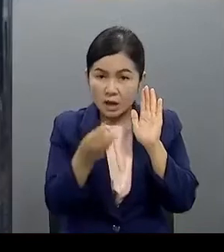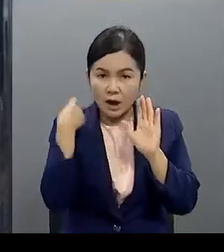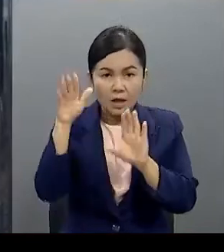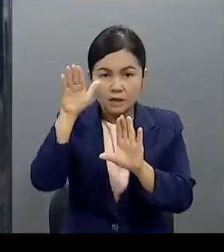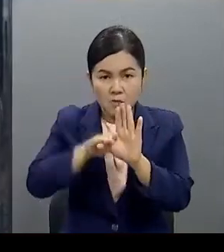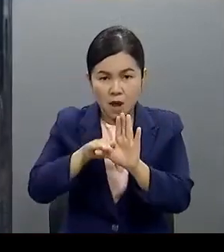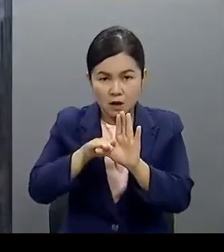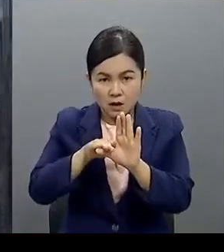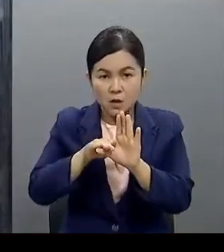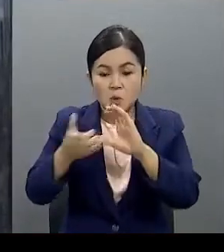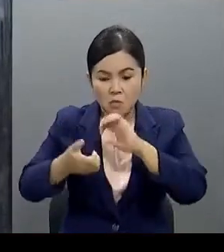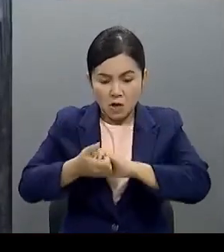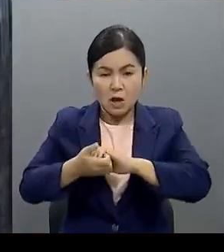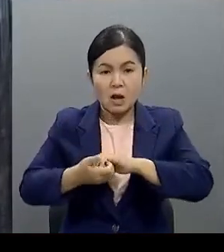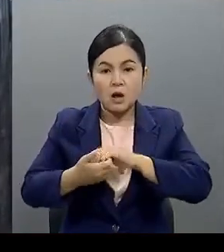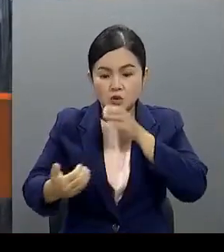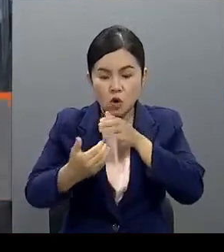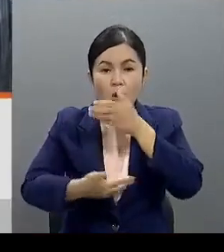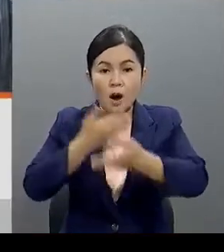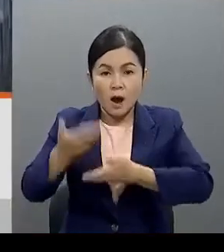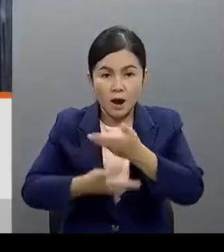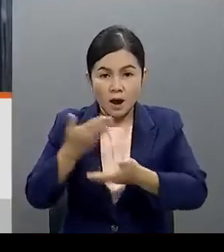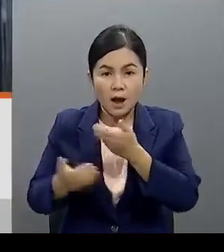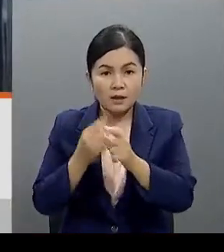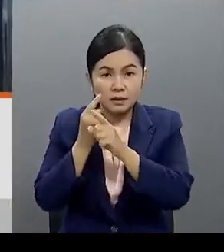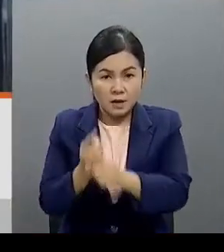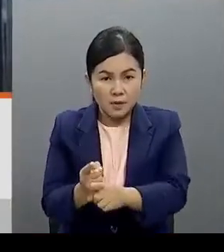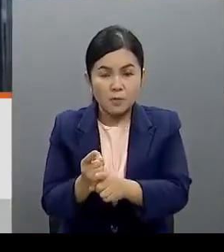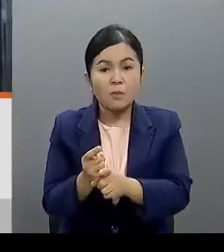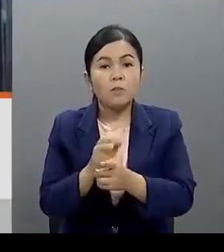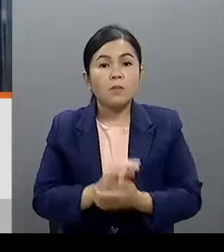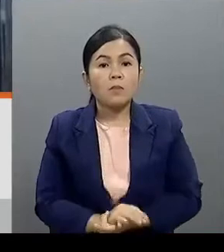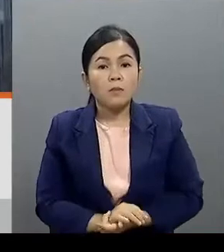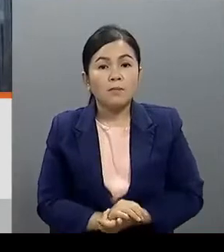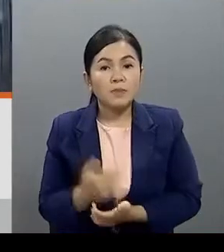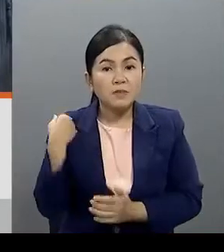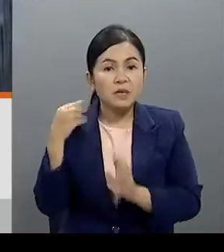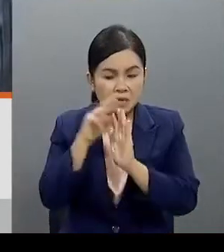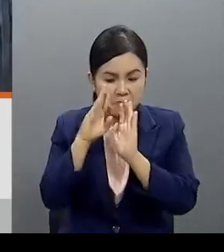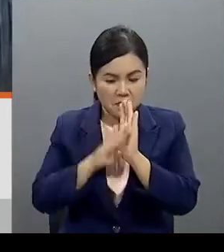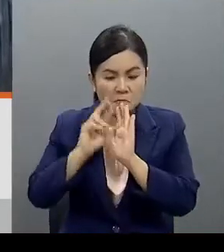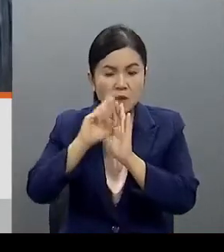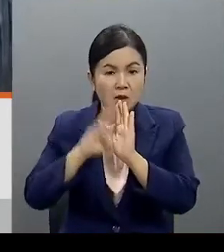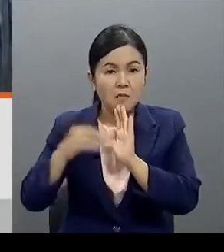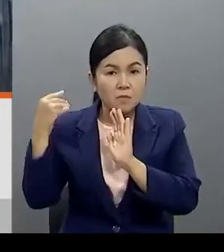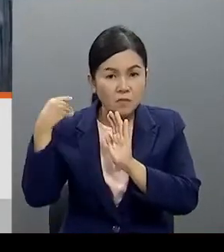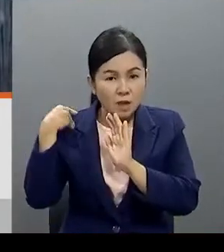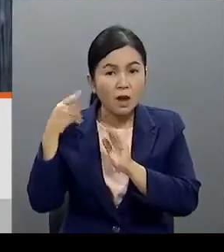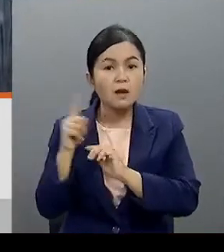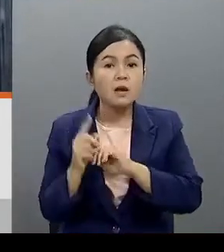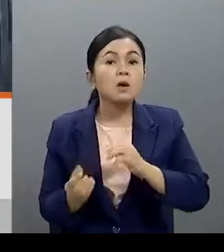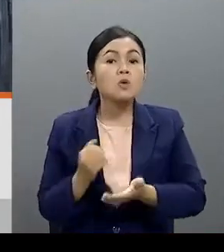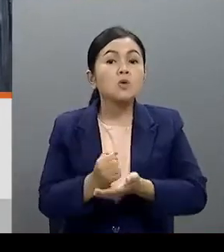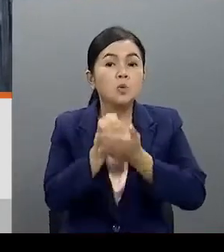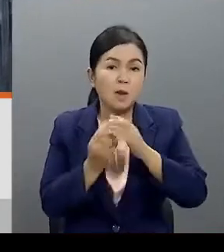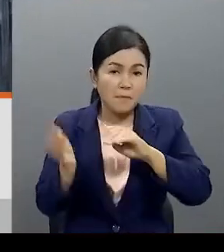องมีการซื้อนำตลาดก็เรียกว่าเพิ่มราคาให้กับเกษตรกรกิโลกรัม